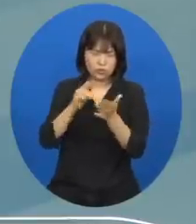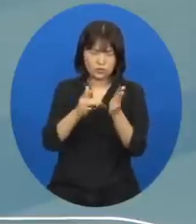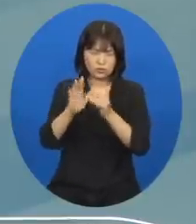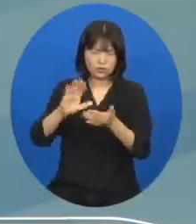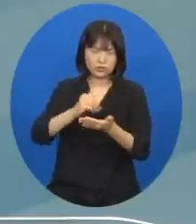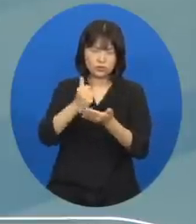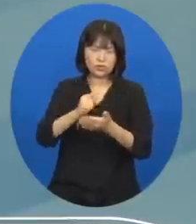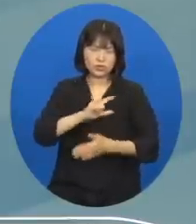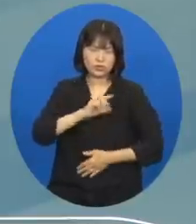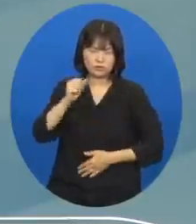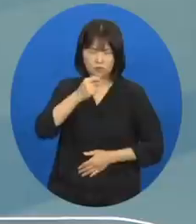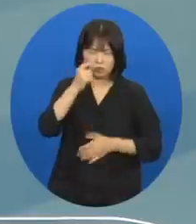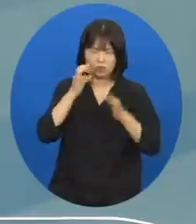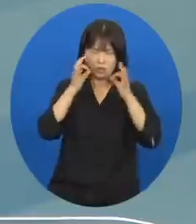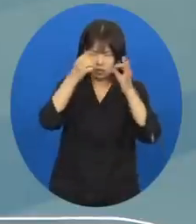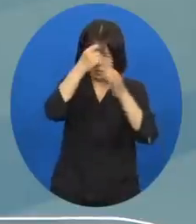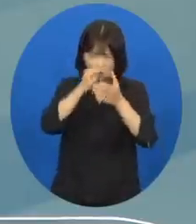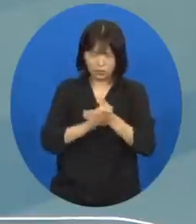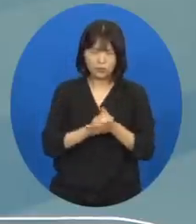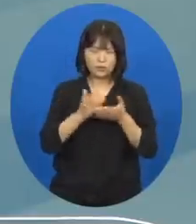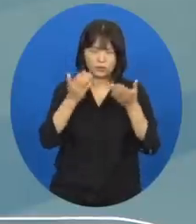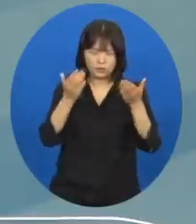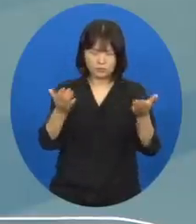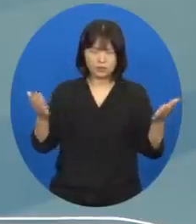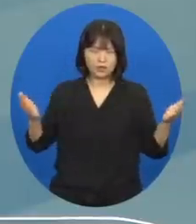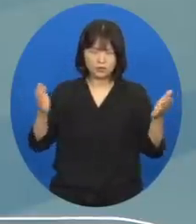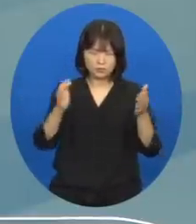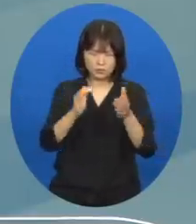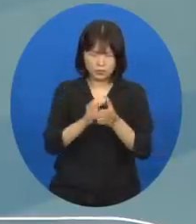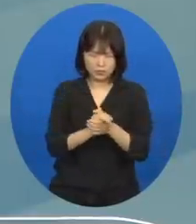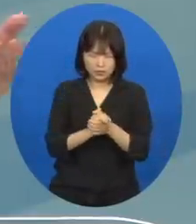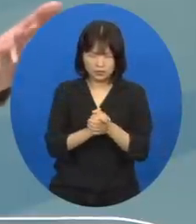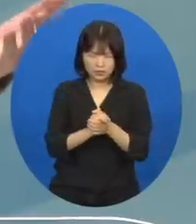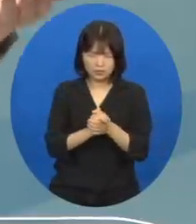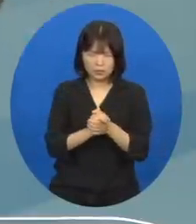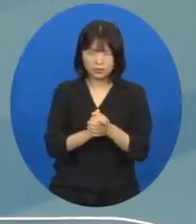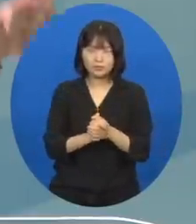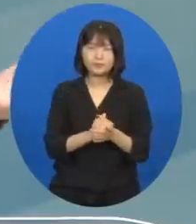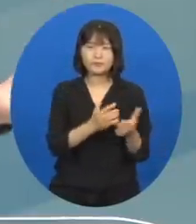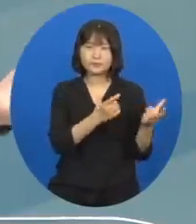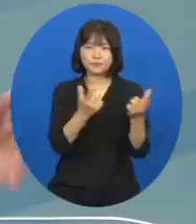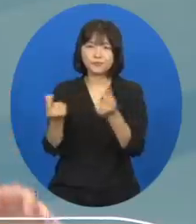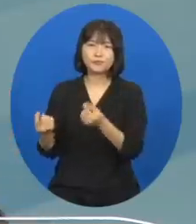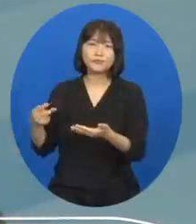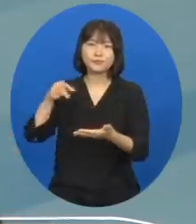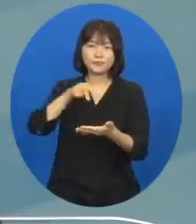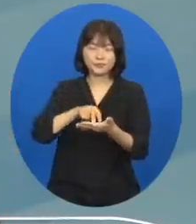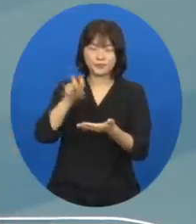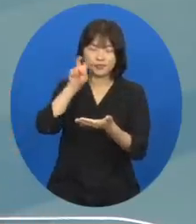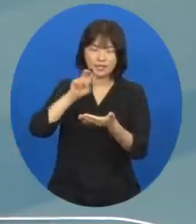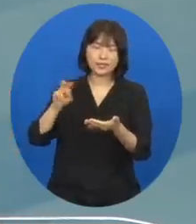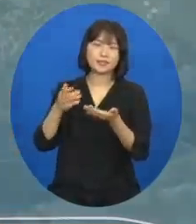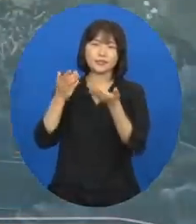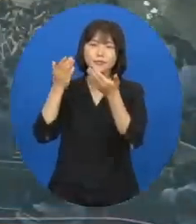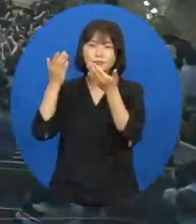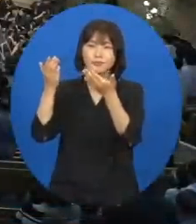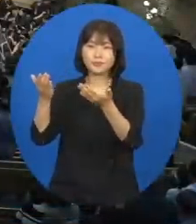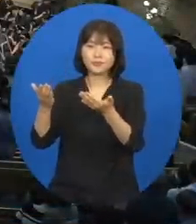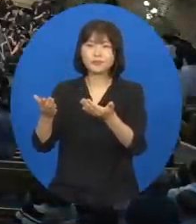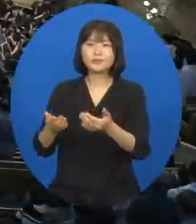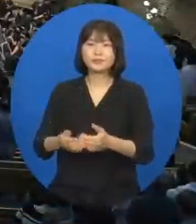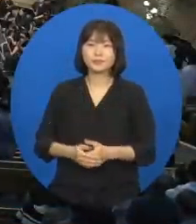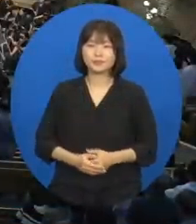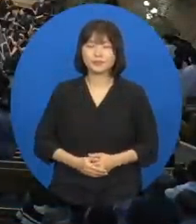그리스도 이름으로 간절히 기도합니다. 아멘. 우리 다 일어나셔서 찬양하겠습니다.